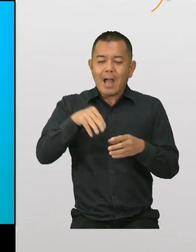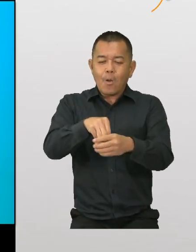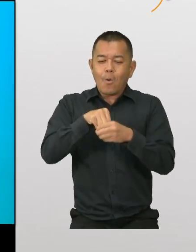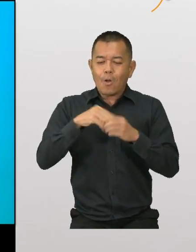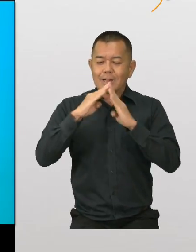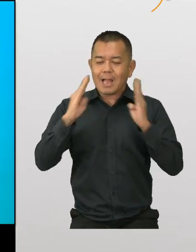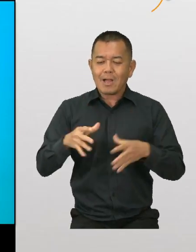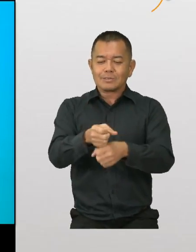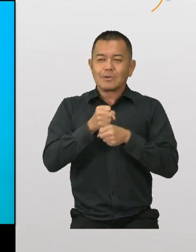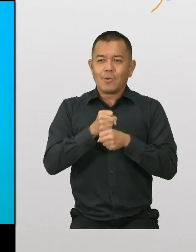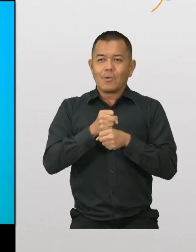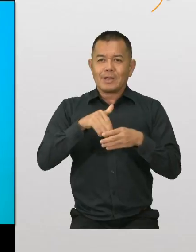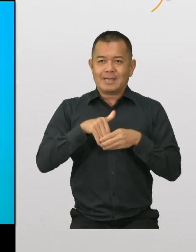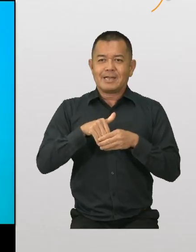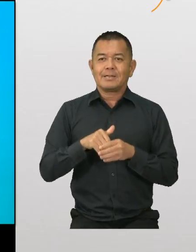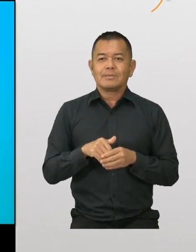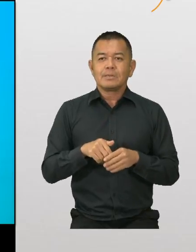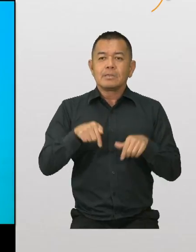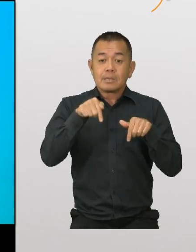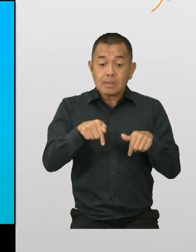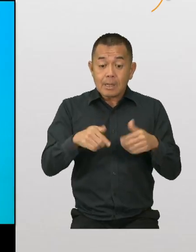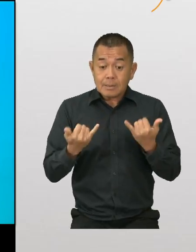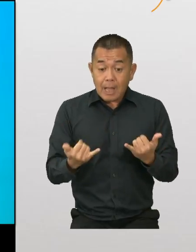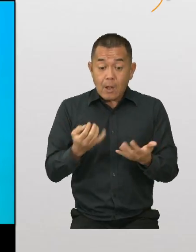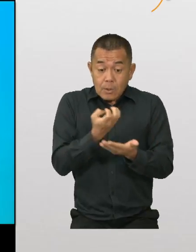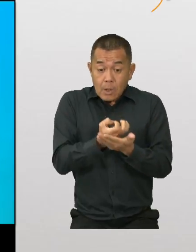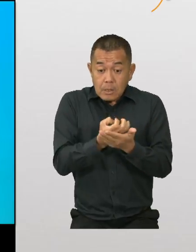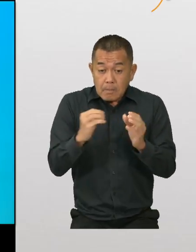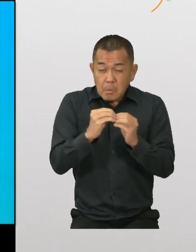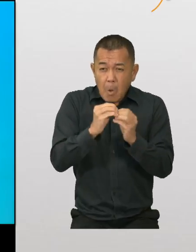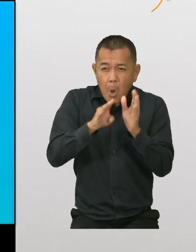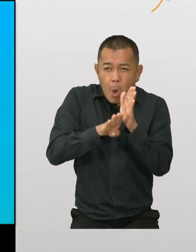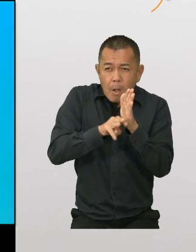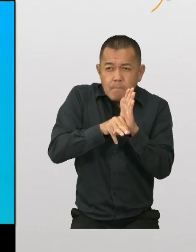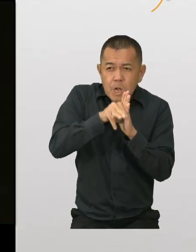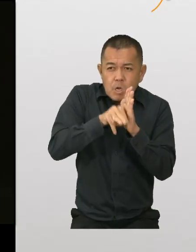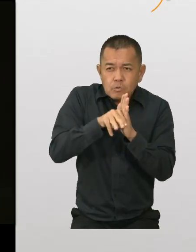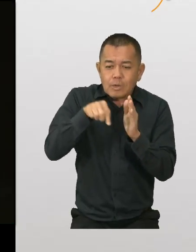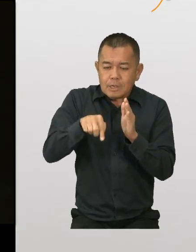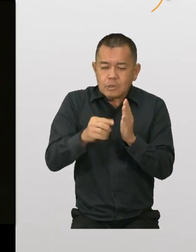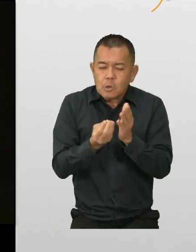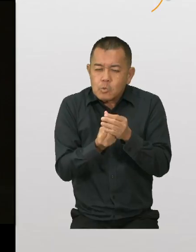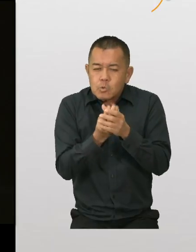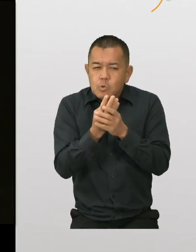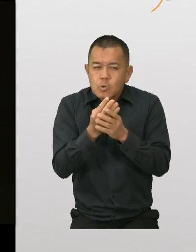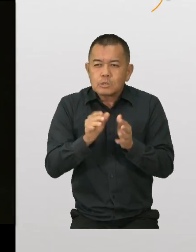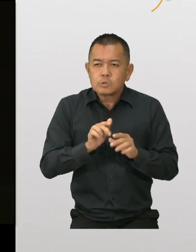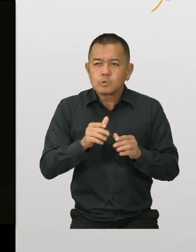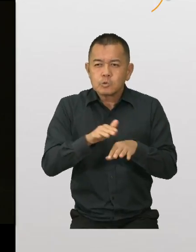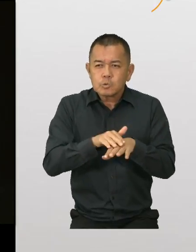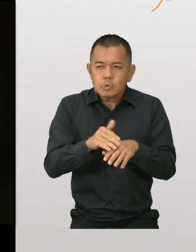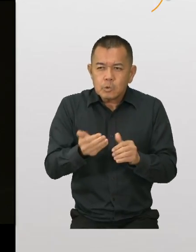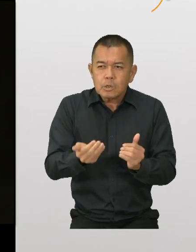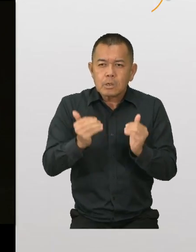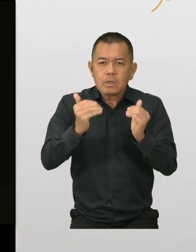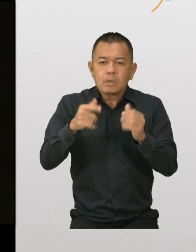日趋成 With 熟 a，more mature economy, our growth rate has 近年来 slowed, 经济还是 but we continue to grow steadily. 失